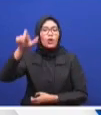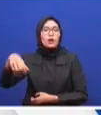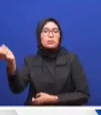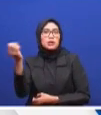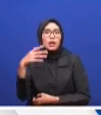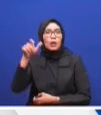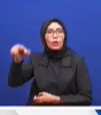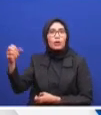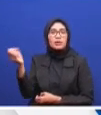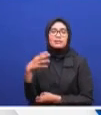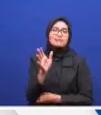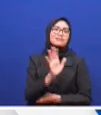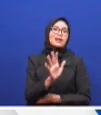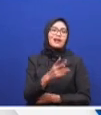apa public talk yang memang menarik